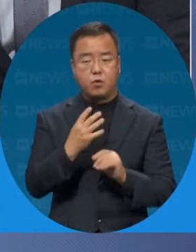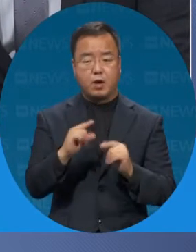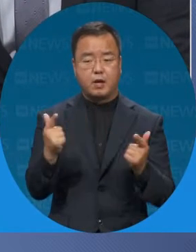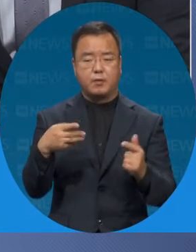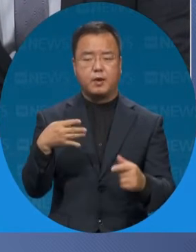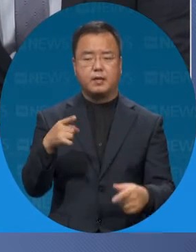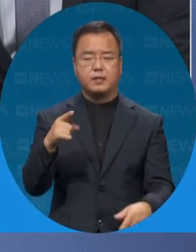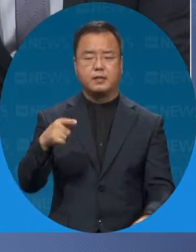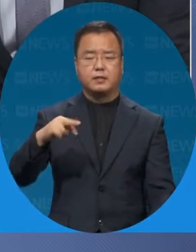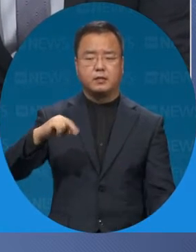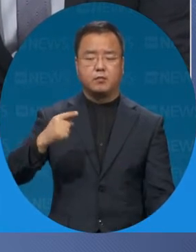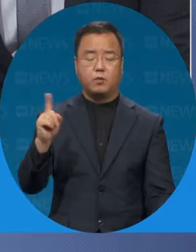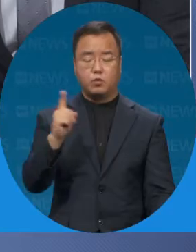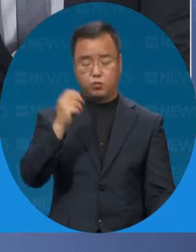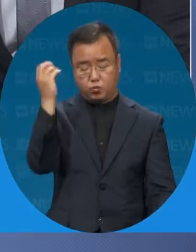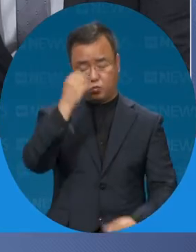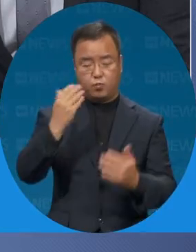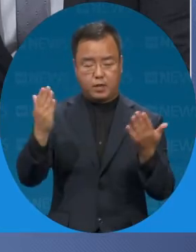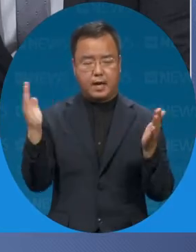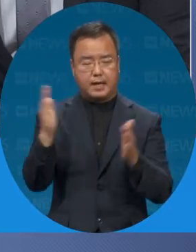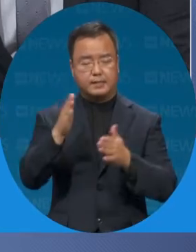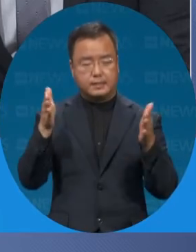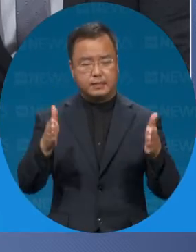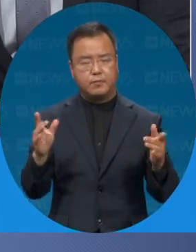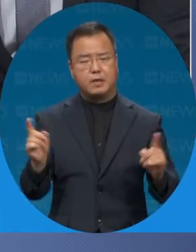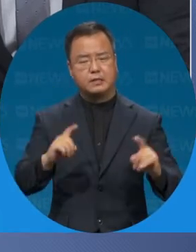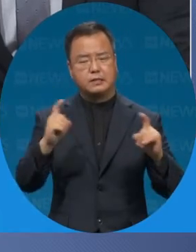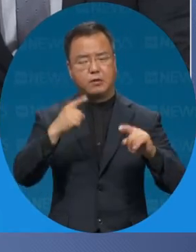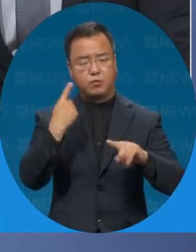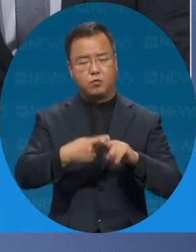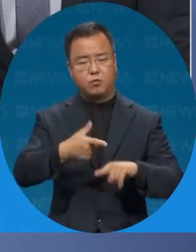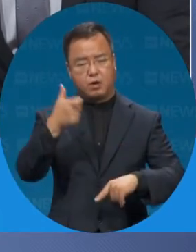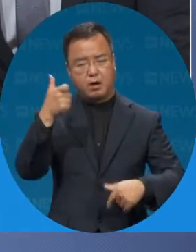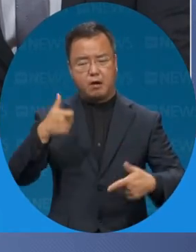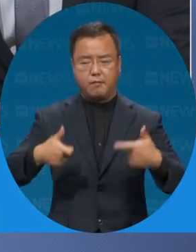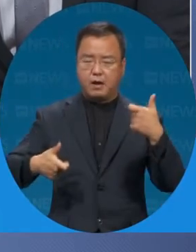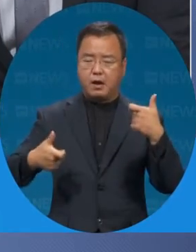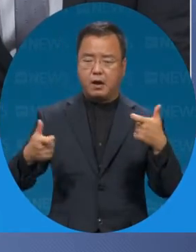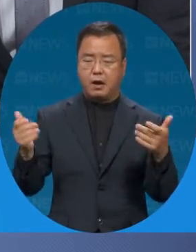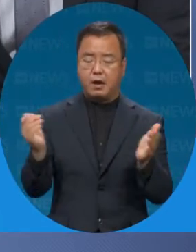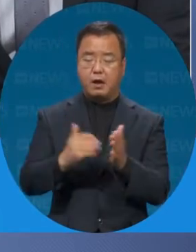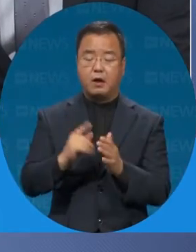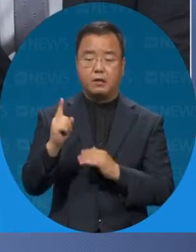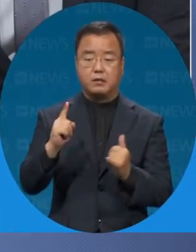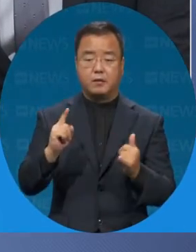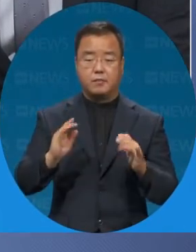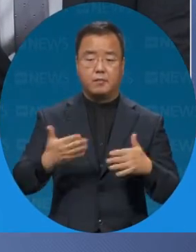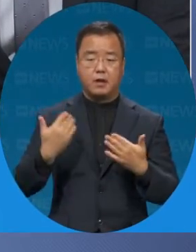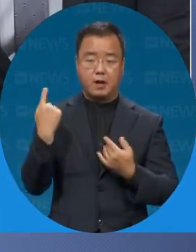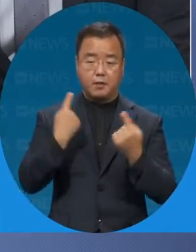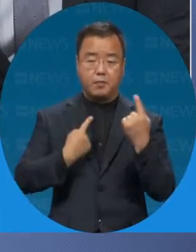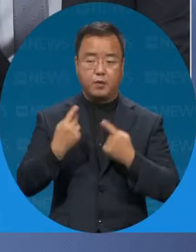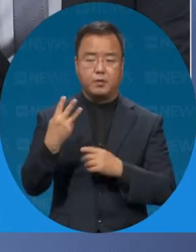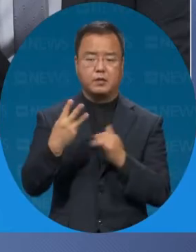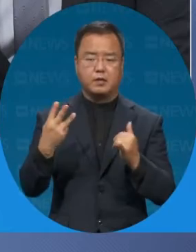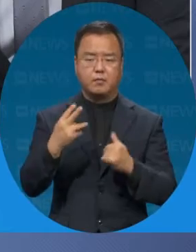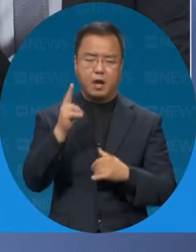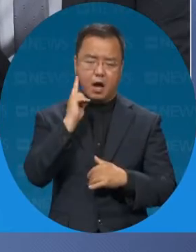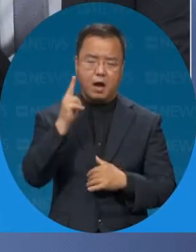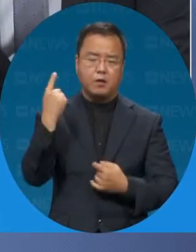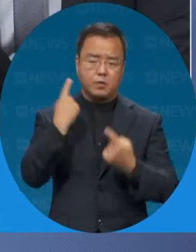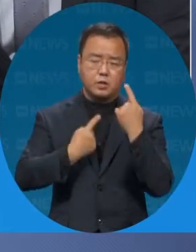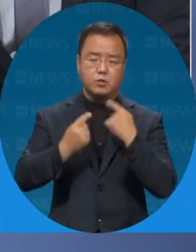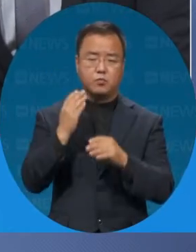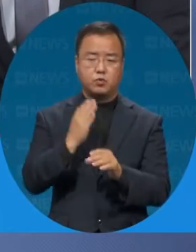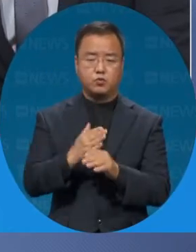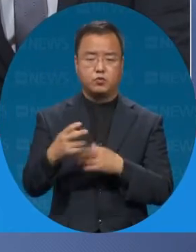1 고등 아 교외선 학생들끼리 싸우다가 총을 쏘는 사태도 벌어졌는데 예 1명이 경상을 입고 3명이 중상을 입어 병원으로